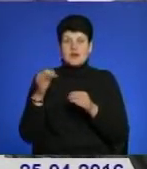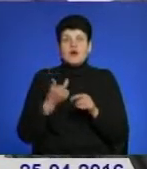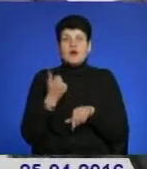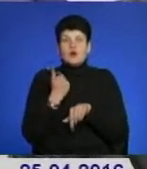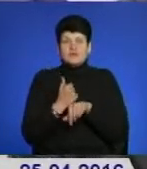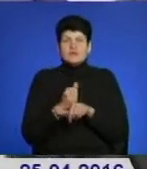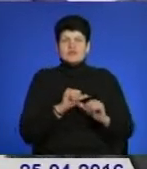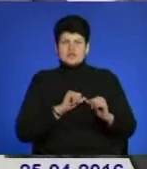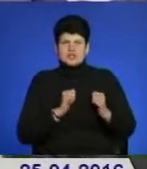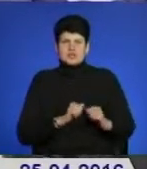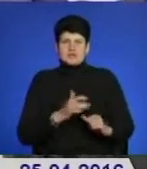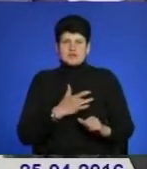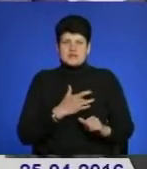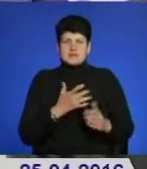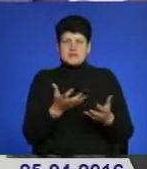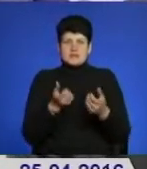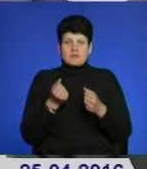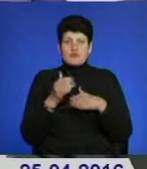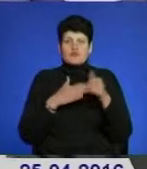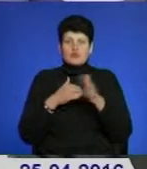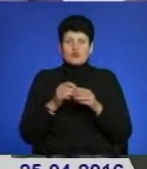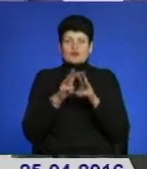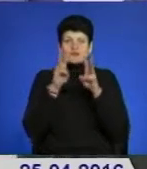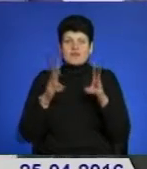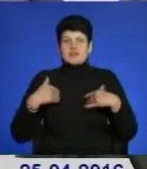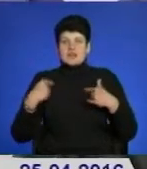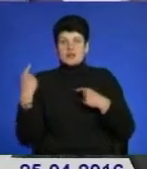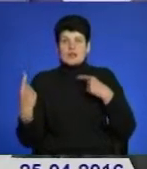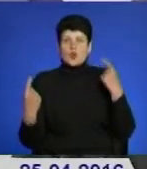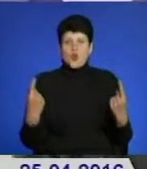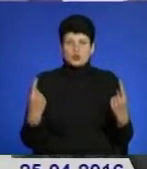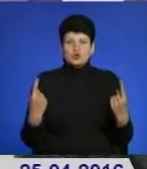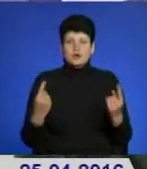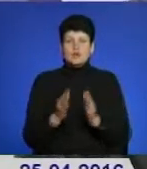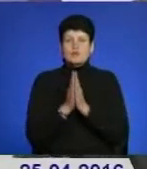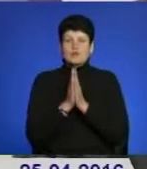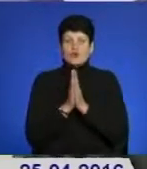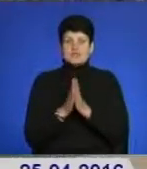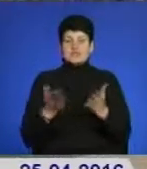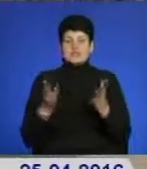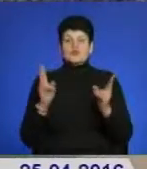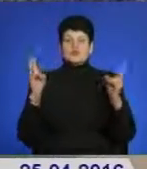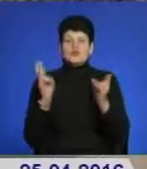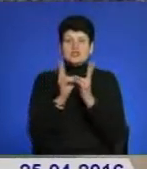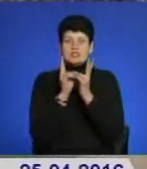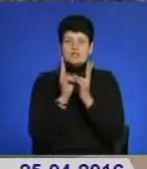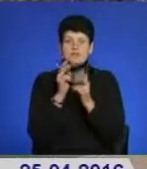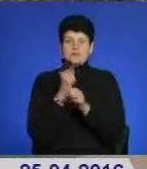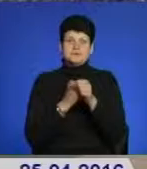з щирим серцем люди беруть її в руки, освячують, вітають одне одного, закликають святкувати, зустрічати Воскресіння